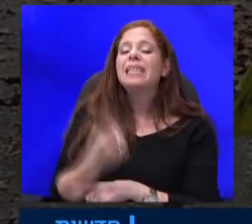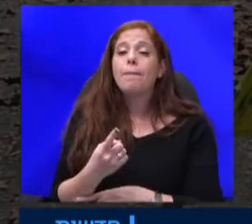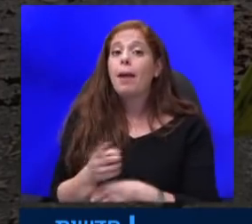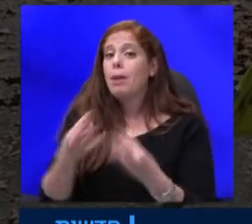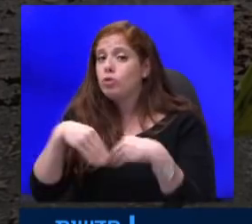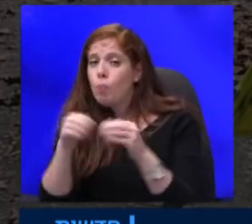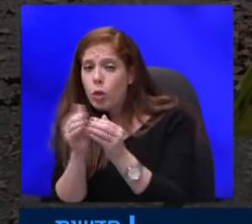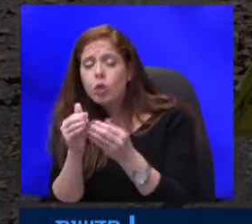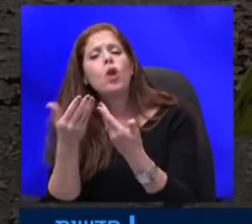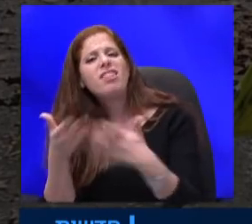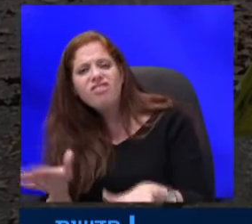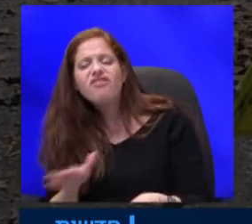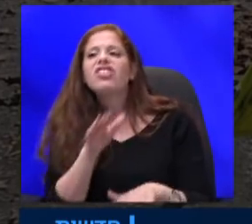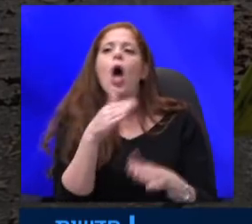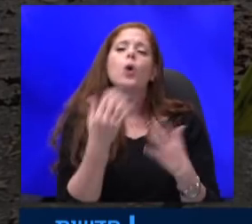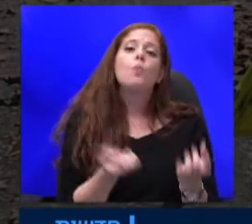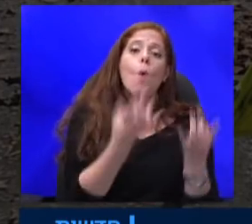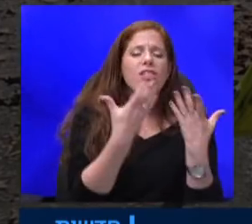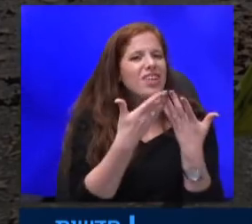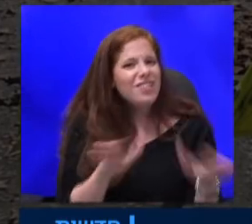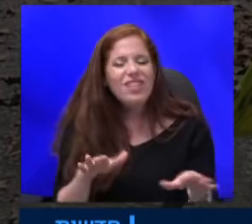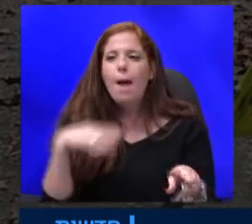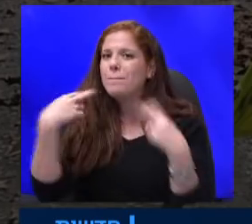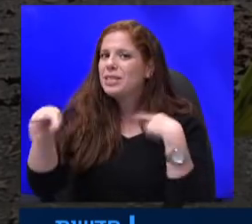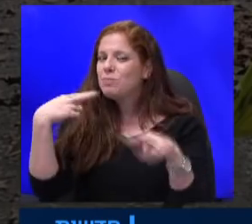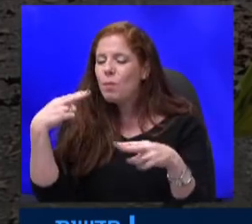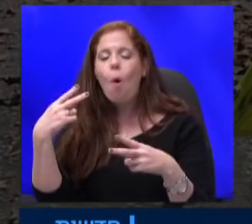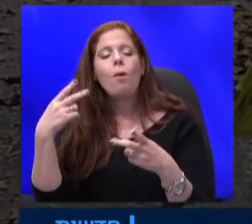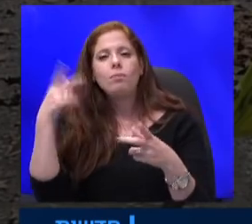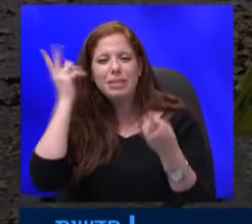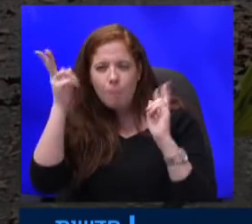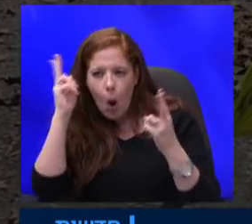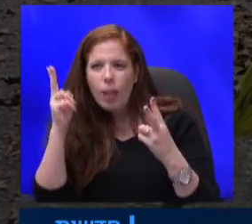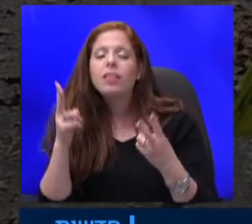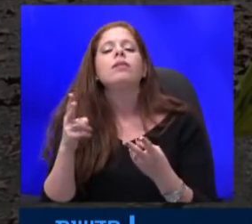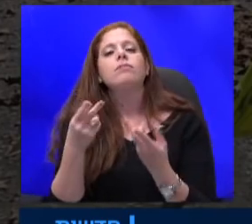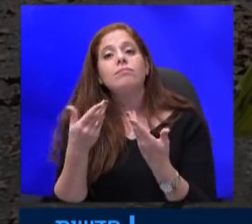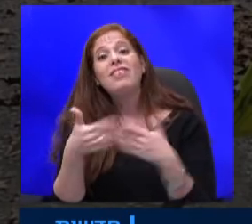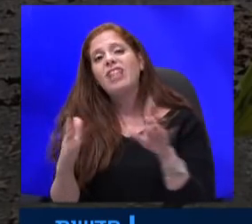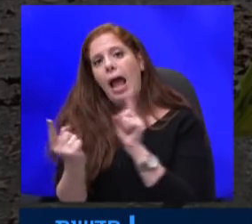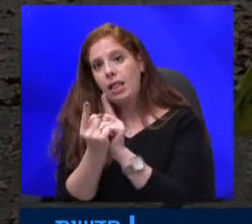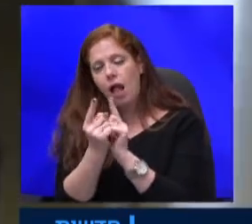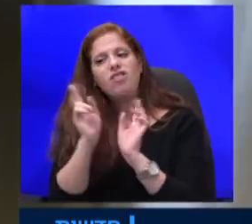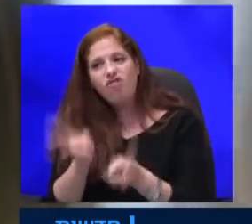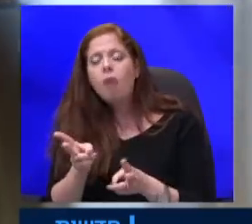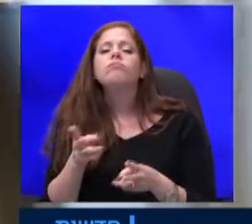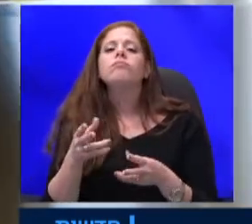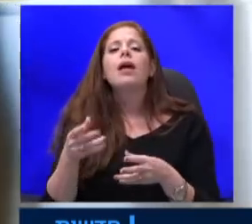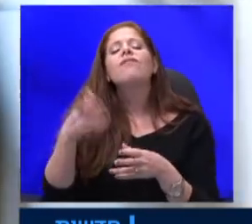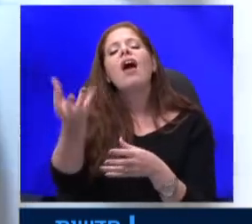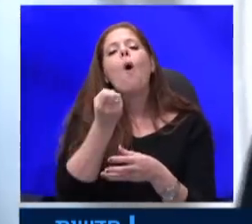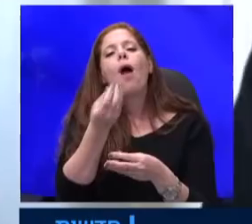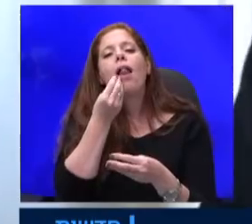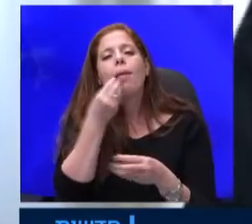טבע, מספרות ומכוני יופי במתכונת של אחד על אחד, איסוף עצמי ממסעדות. טוב,